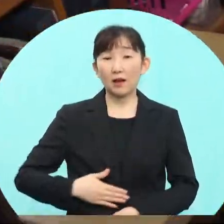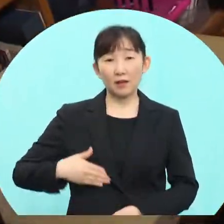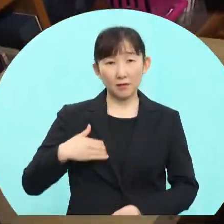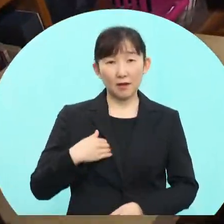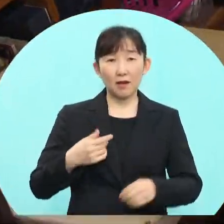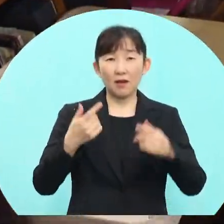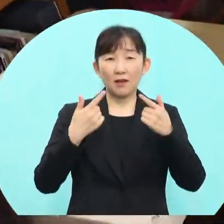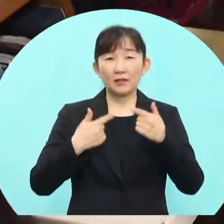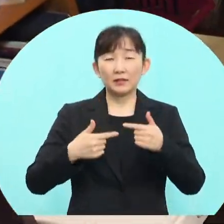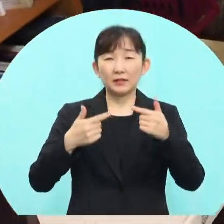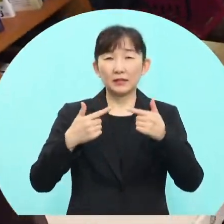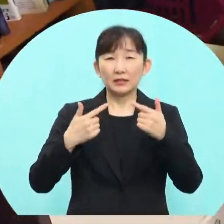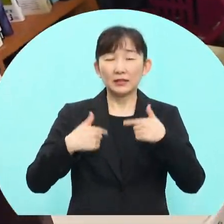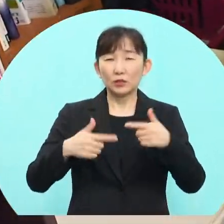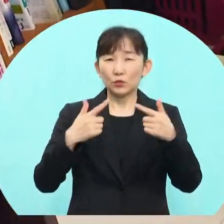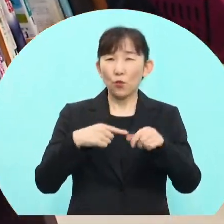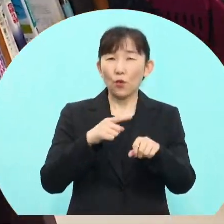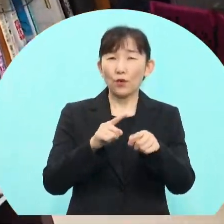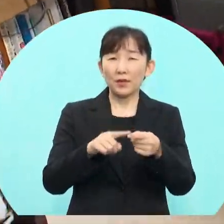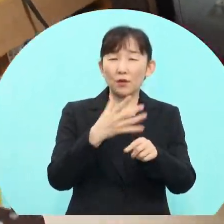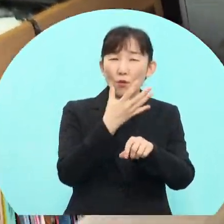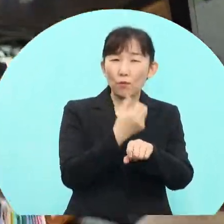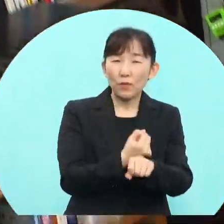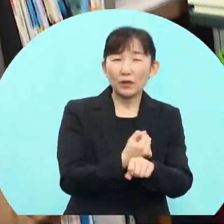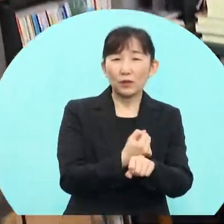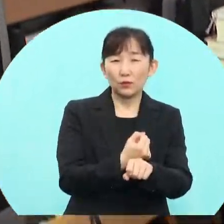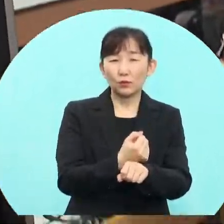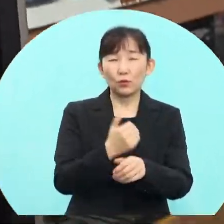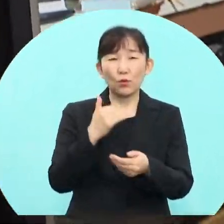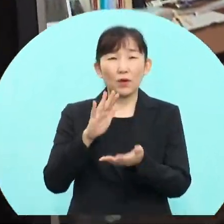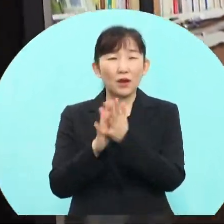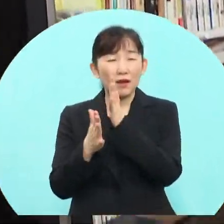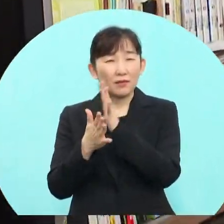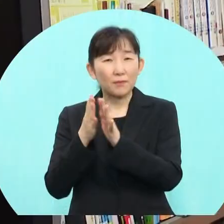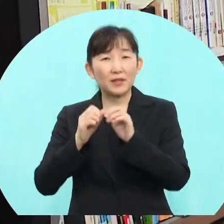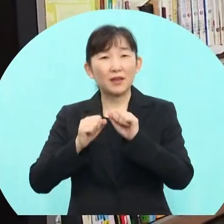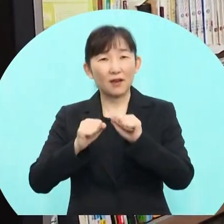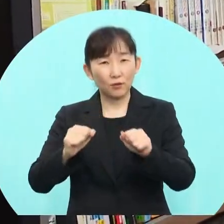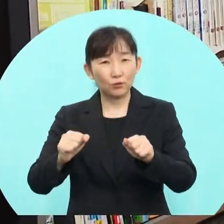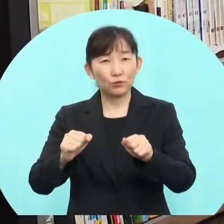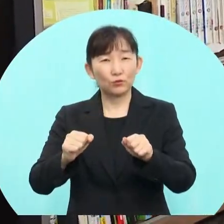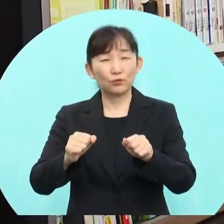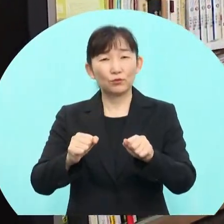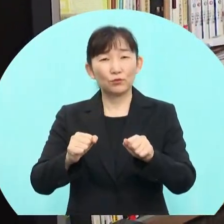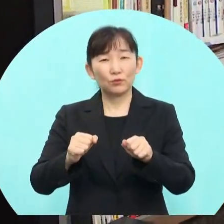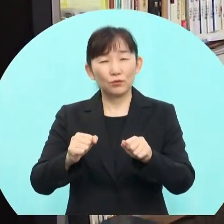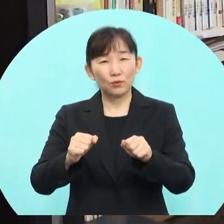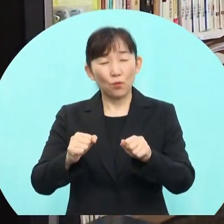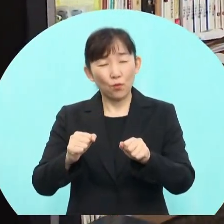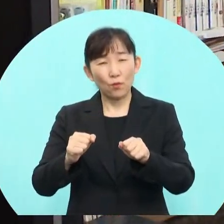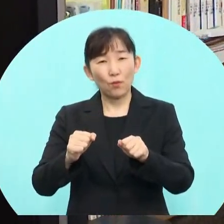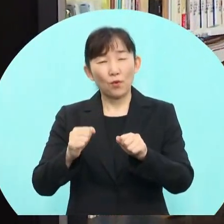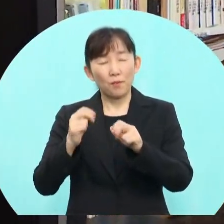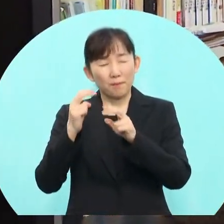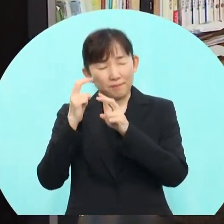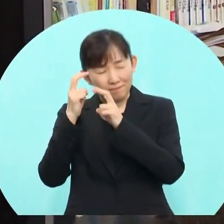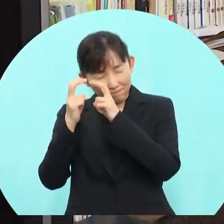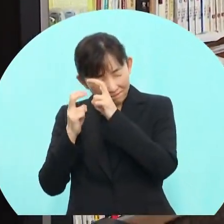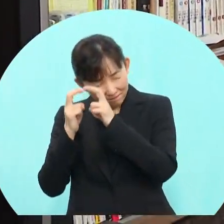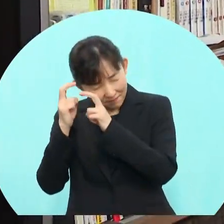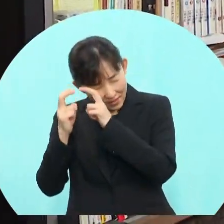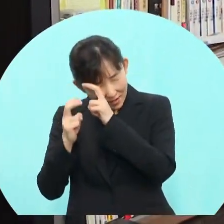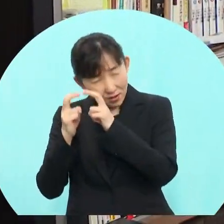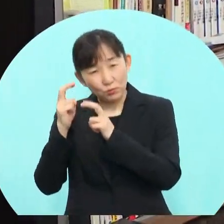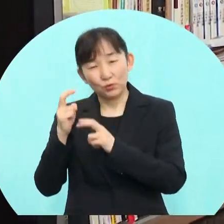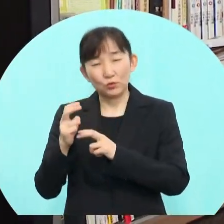体がもうね、日常のように覚えてるようなことを改めてやると、すごくなんか悩